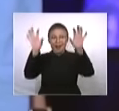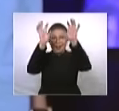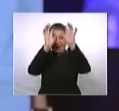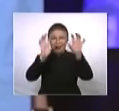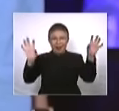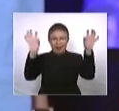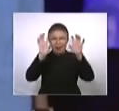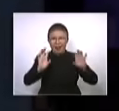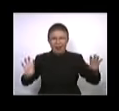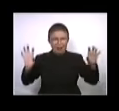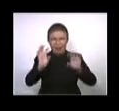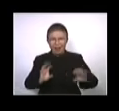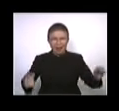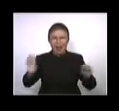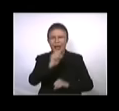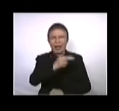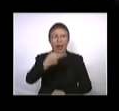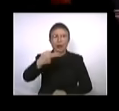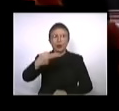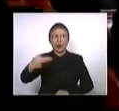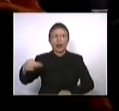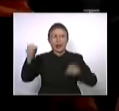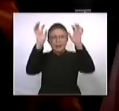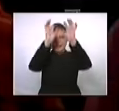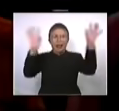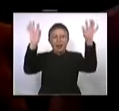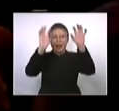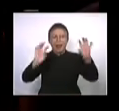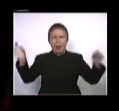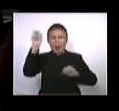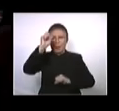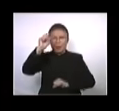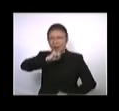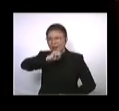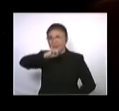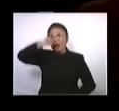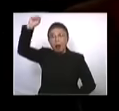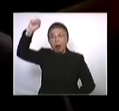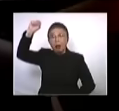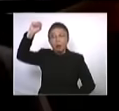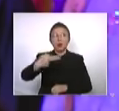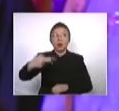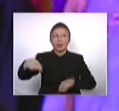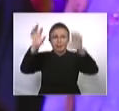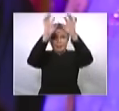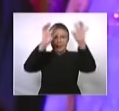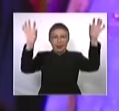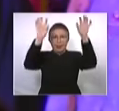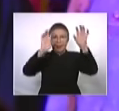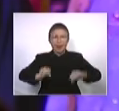sebenarnya bagi publik bahwa Prabowo Gibran memposisikan dalam e political positioningnya adalah